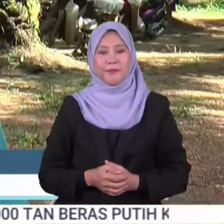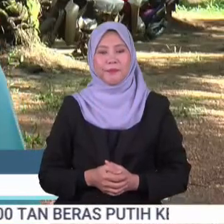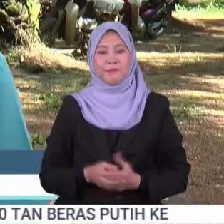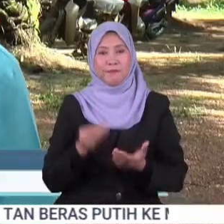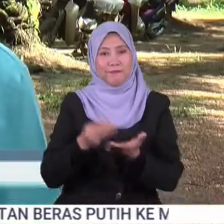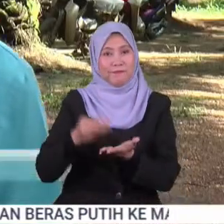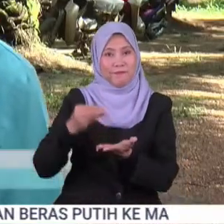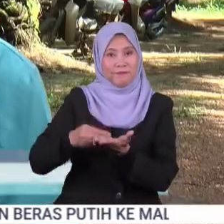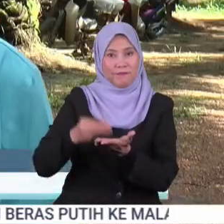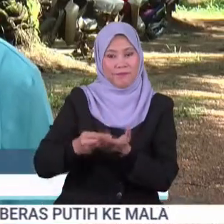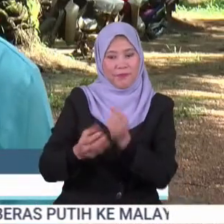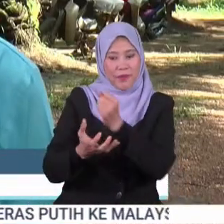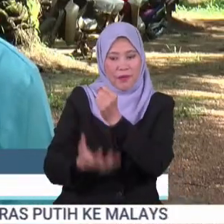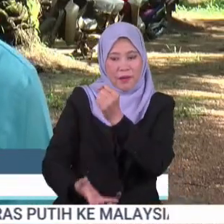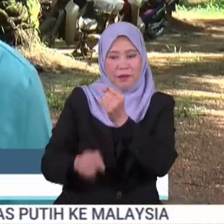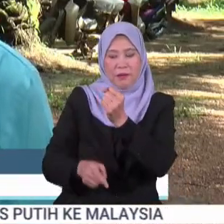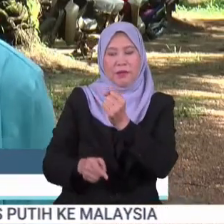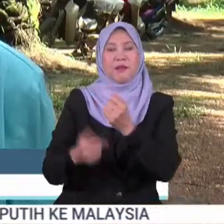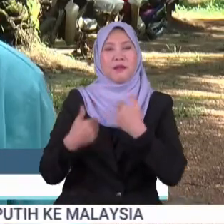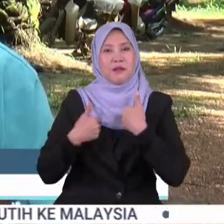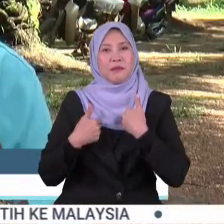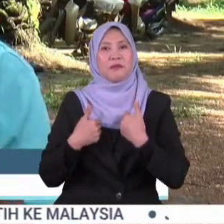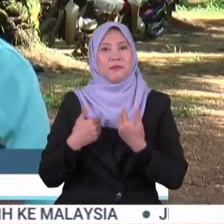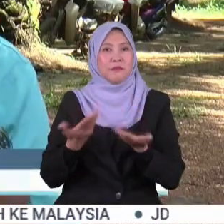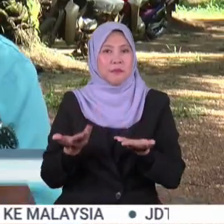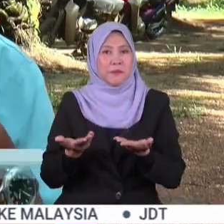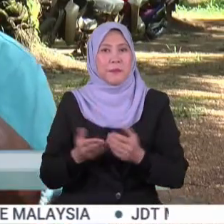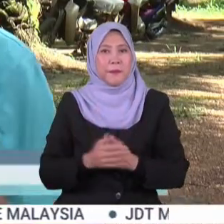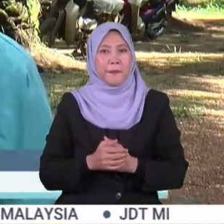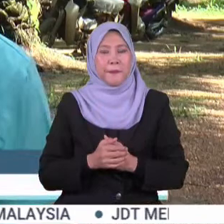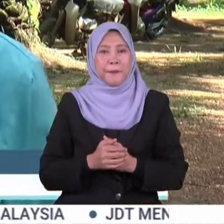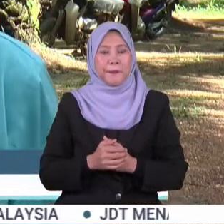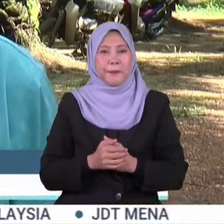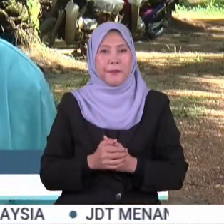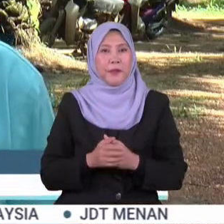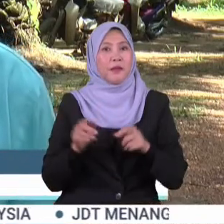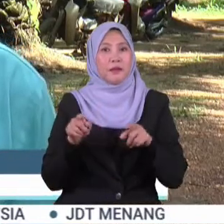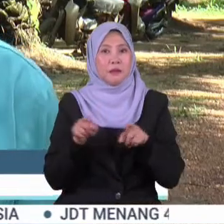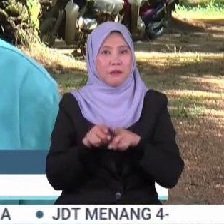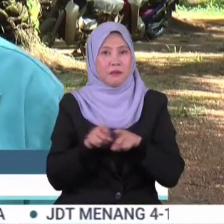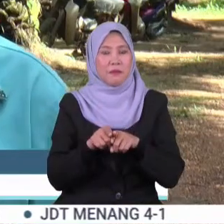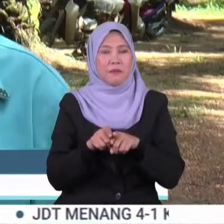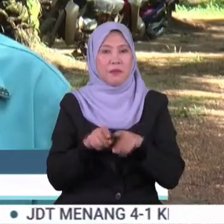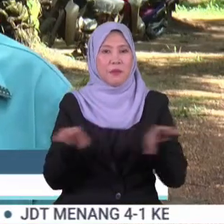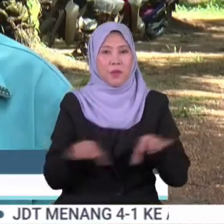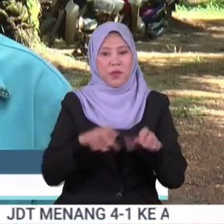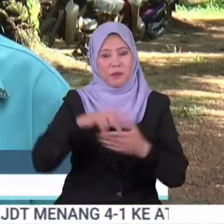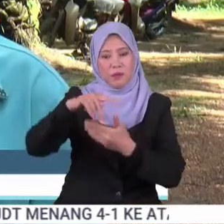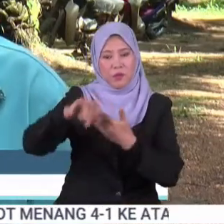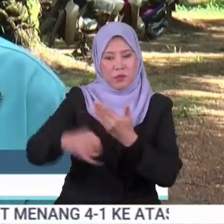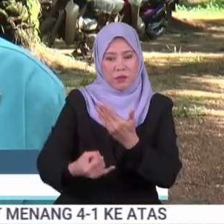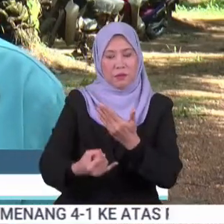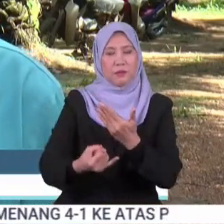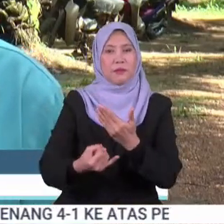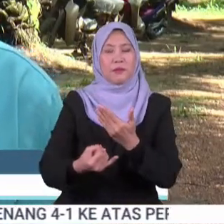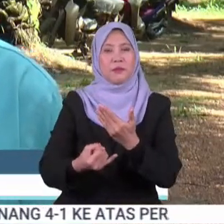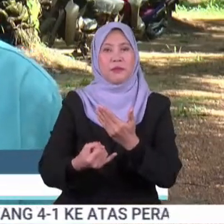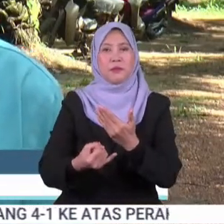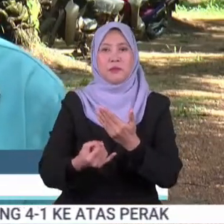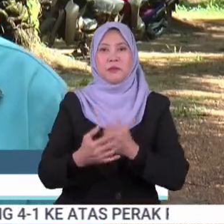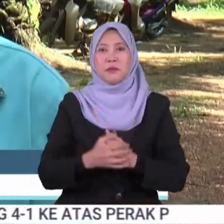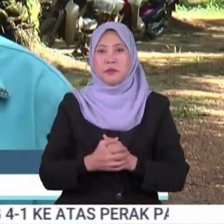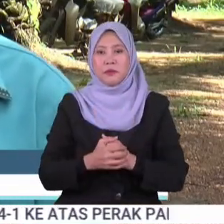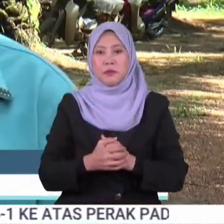Peruntukan yang ada ni kita terjamin juga lah, tapi kita minta lah. Sambil itu kita nak buat projek-projek yang ada ni, kita menggunakan sekarang